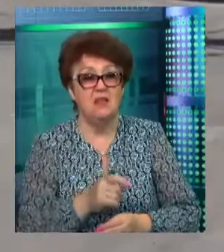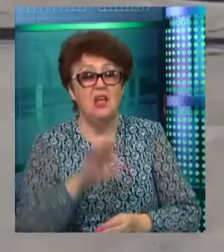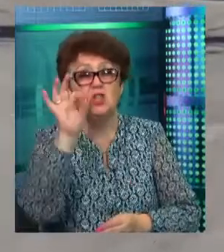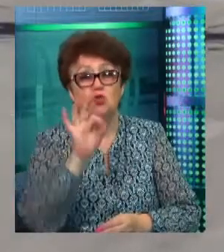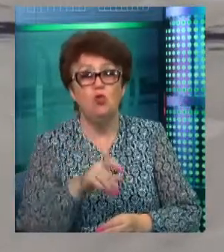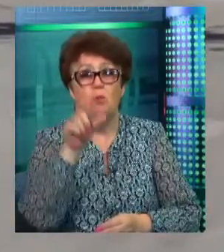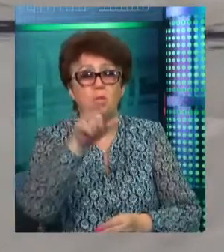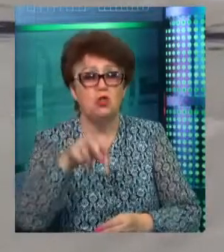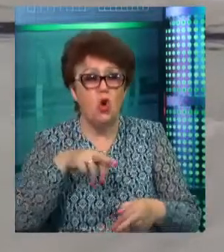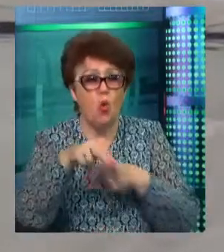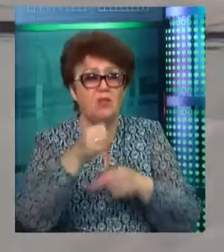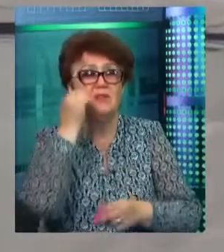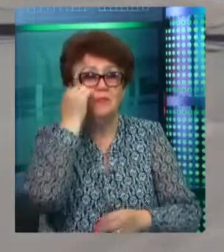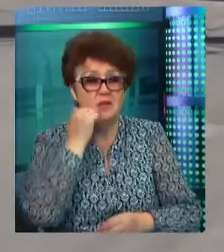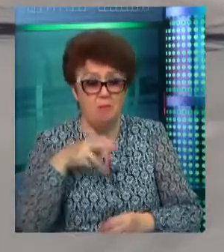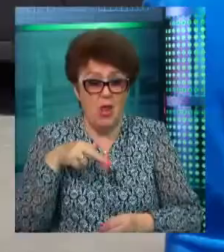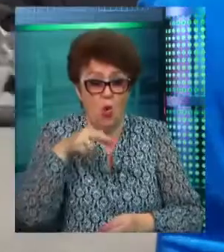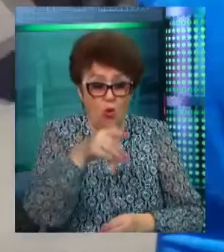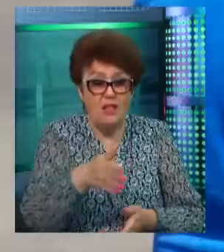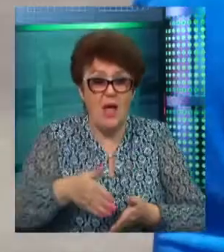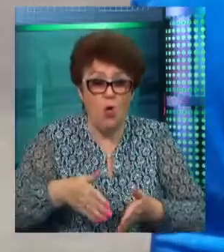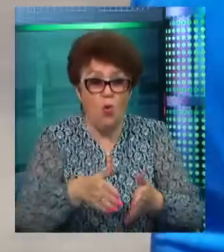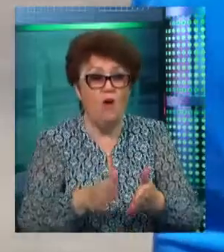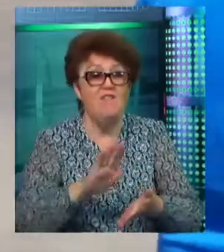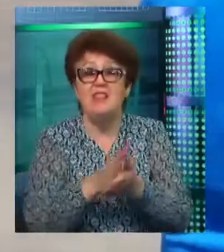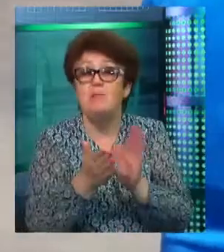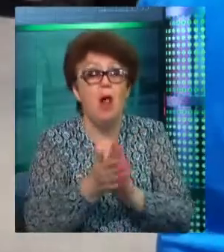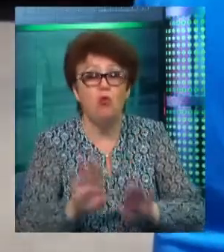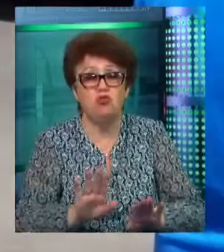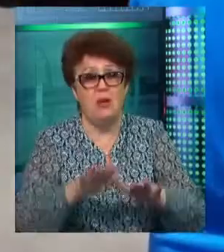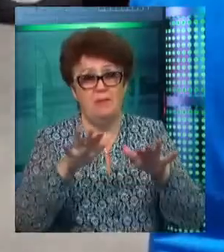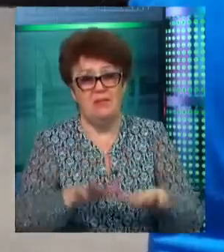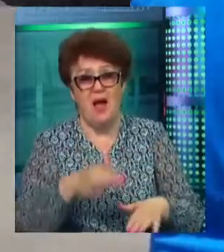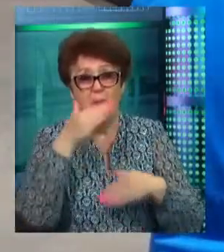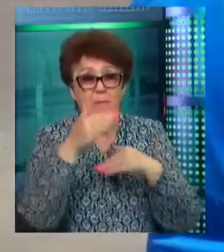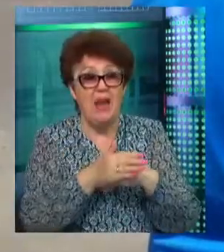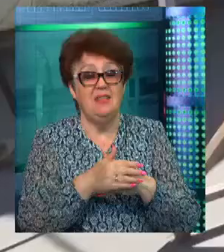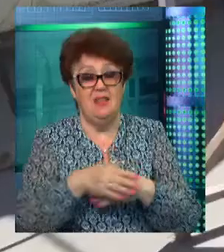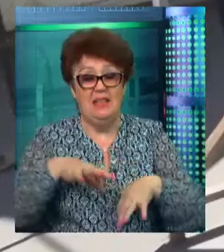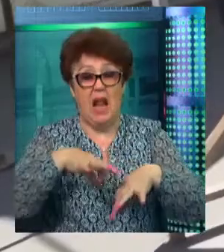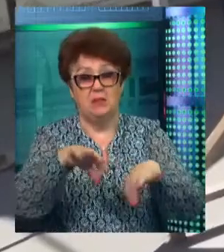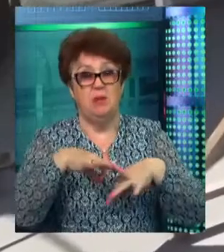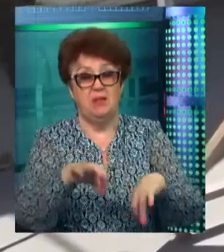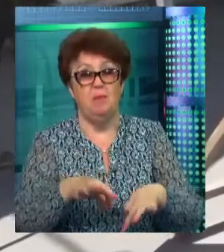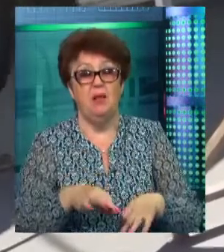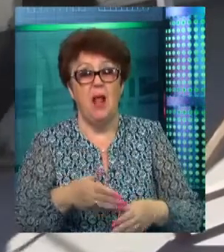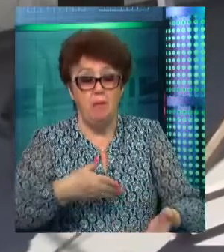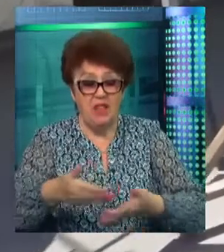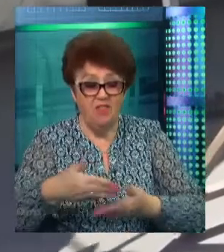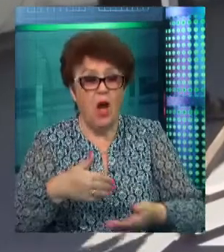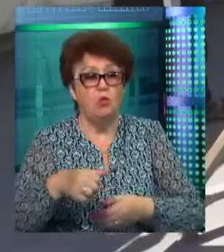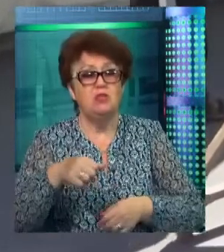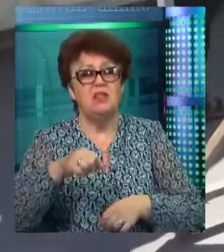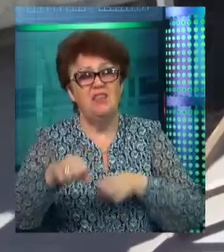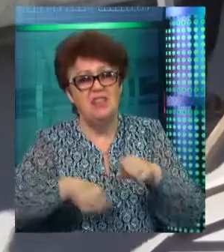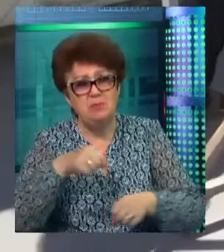пешеходы преклонного возраста переходят проезжую часть в неположенных местах перед близко идущим транспортом передвигаются на велосипеде